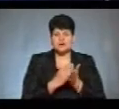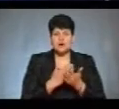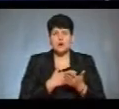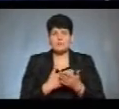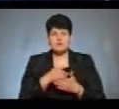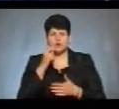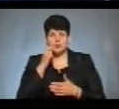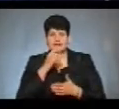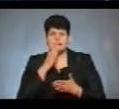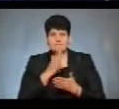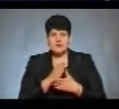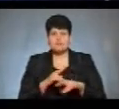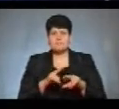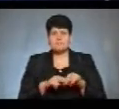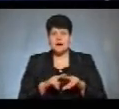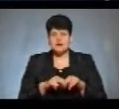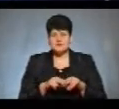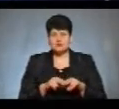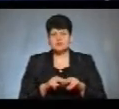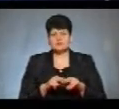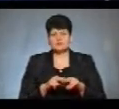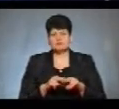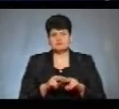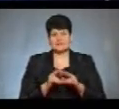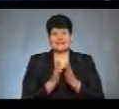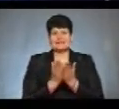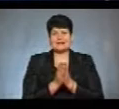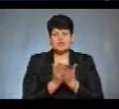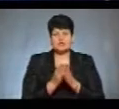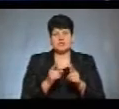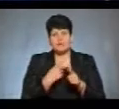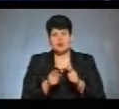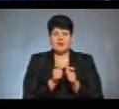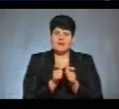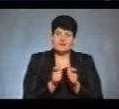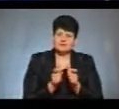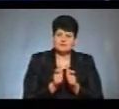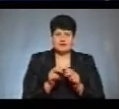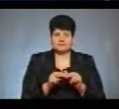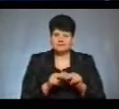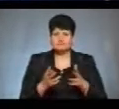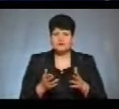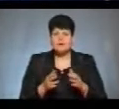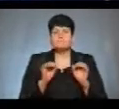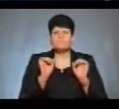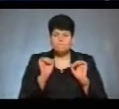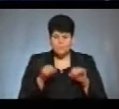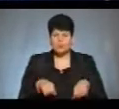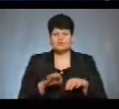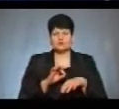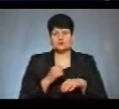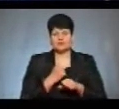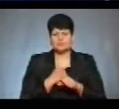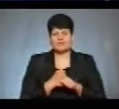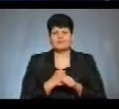України мають паспорти громадяни у вигляді книжечки чи мають у вигляді ID-картки, вони зможуть здійснити своє